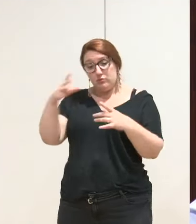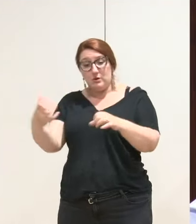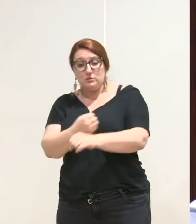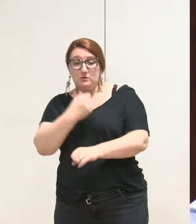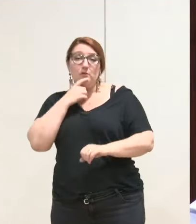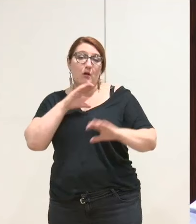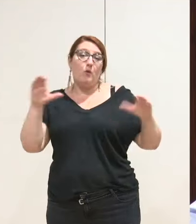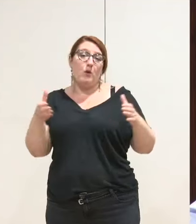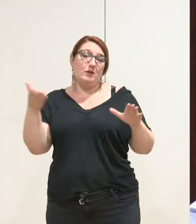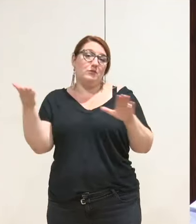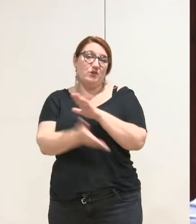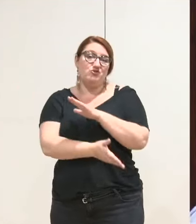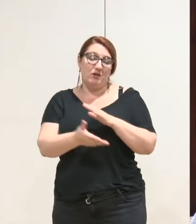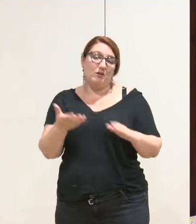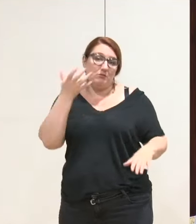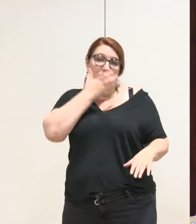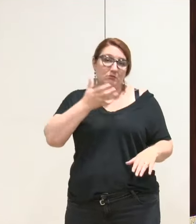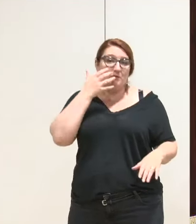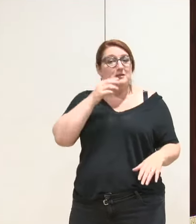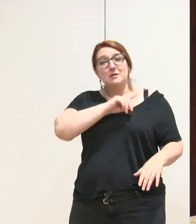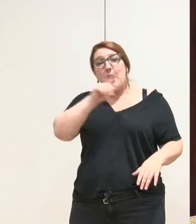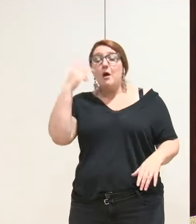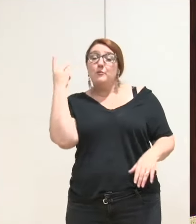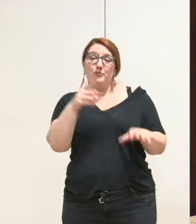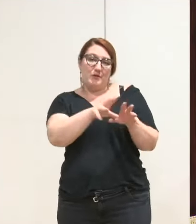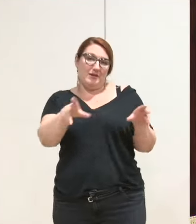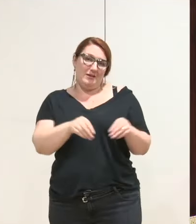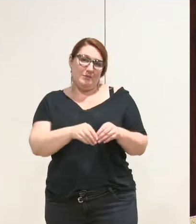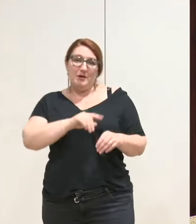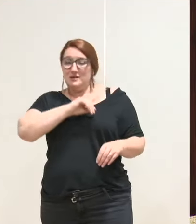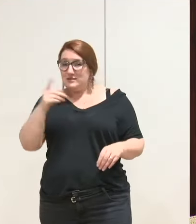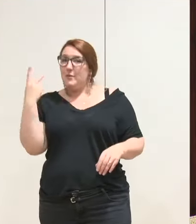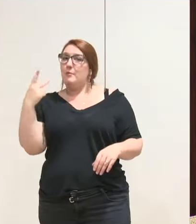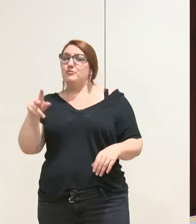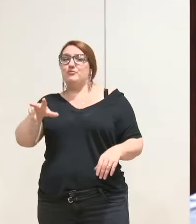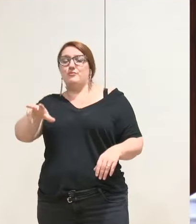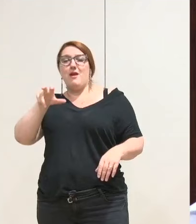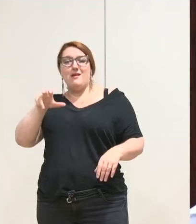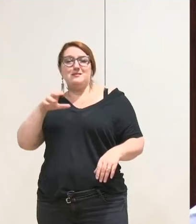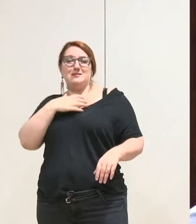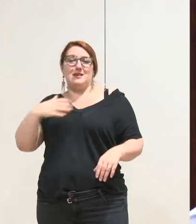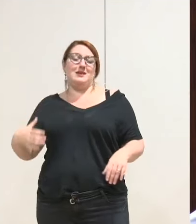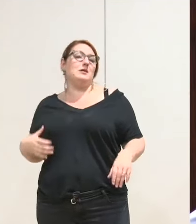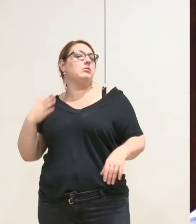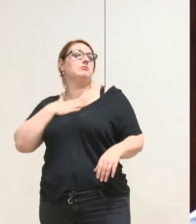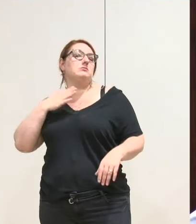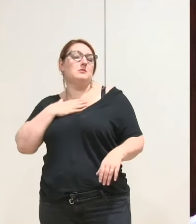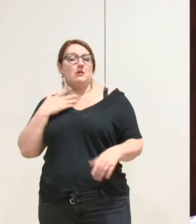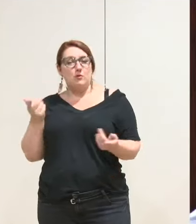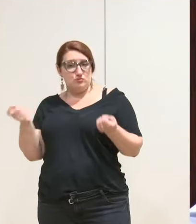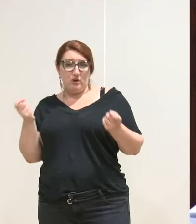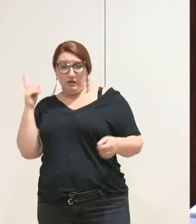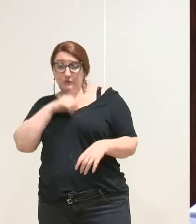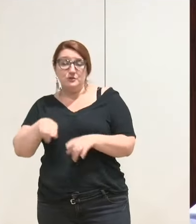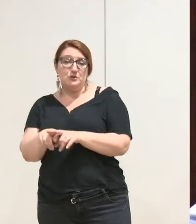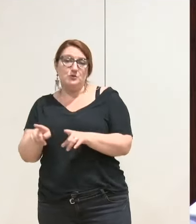collectif dramatique pas seulement celui de votre équipe pas seulement celui de l'équipe précédente qui a aussi eu à gérer les difficultés mais